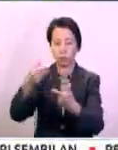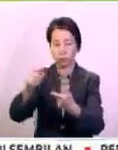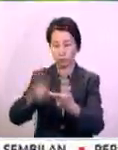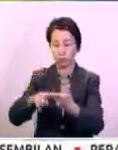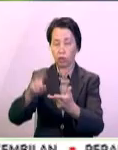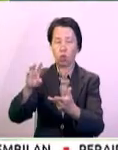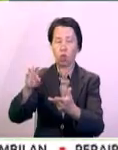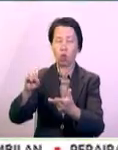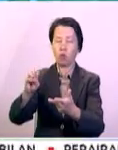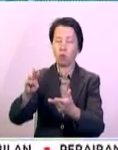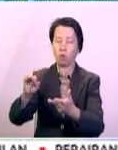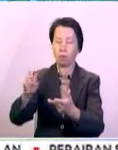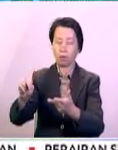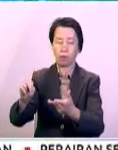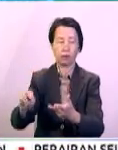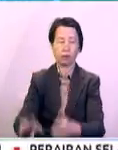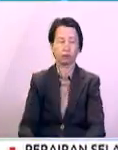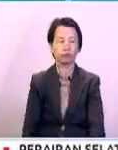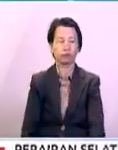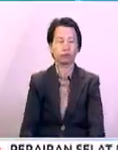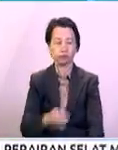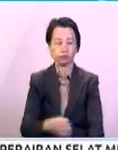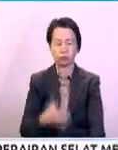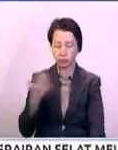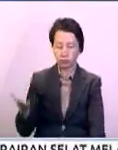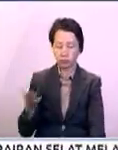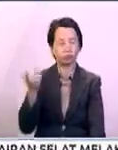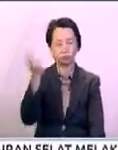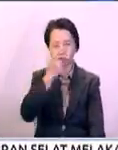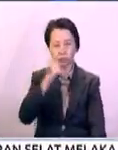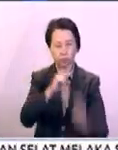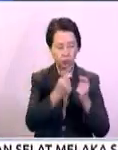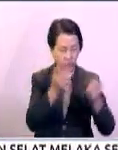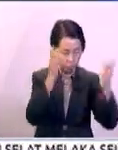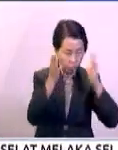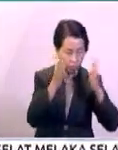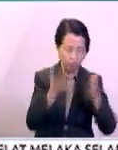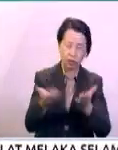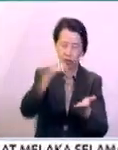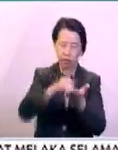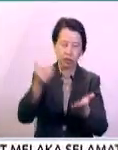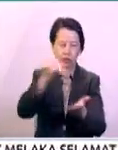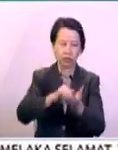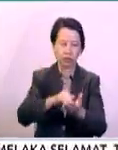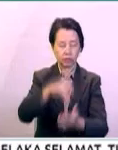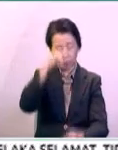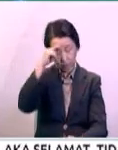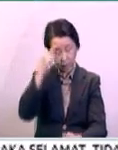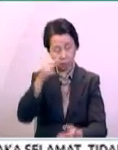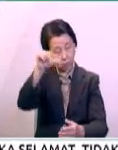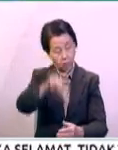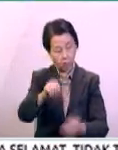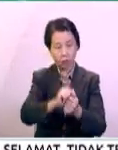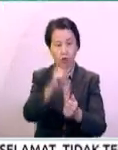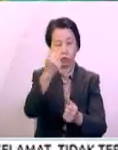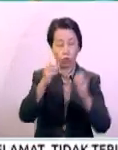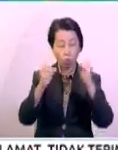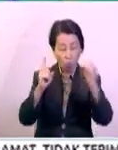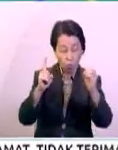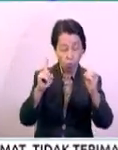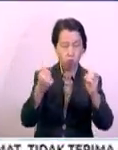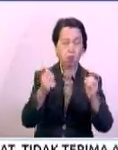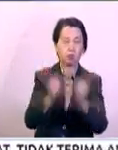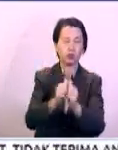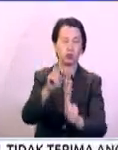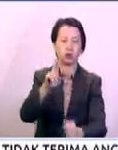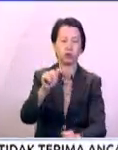Oman. Selain itu, beliau juga tidak mahu skuad Harimau Malaya mengulangi detik hitam ketika tewas dengan 10 gol tanpa balas dengan